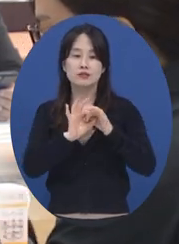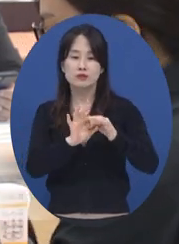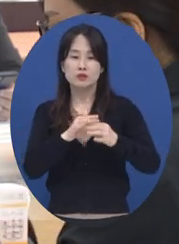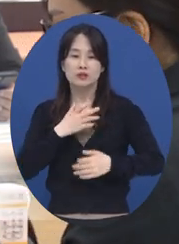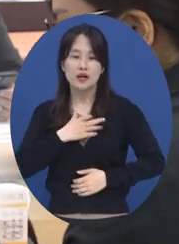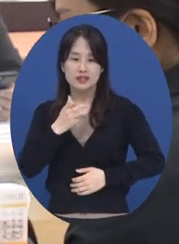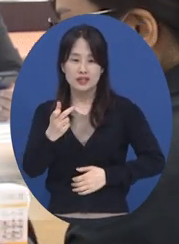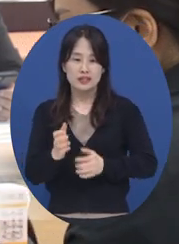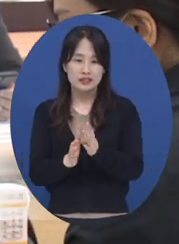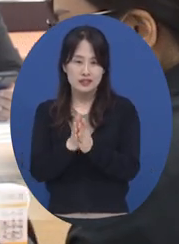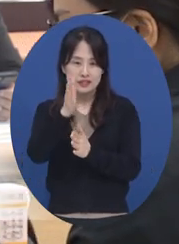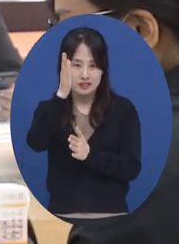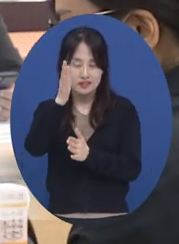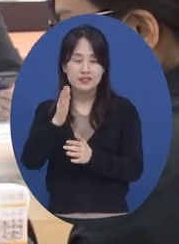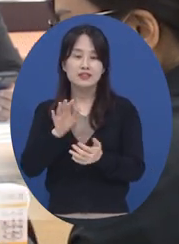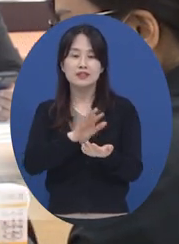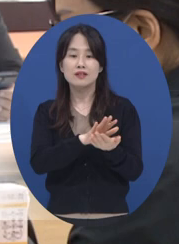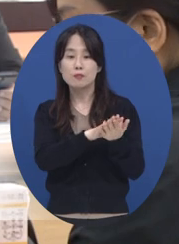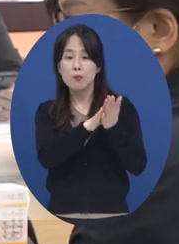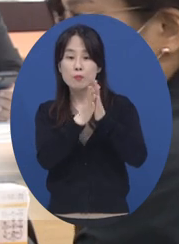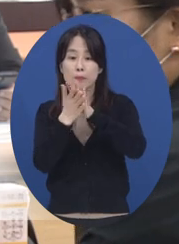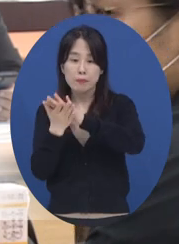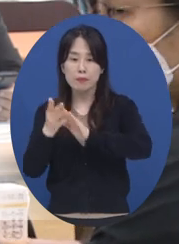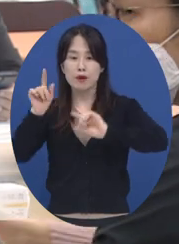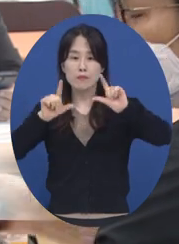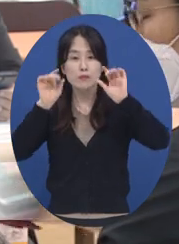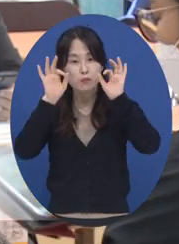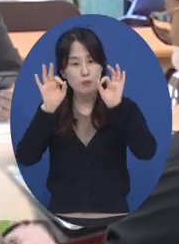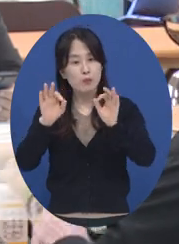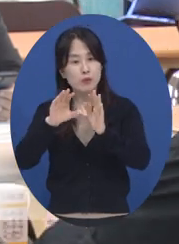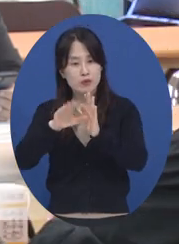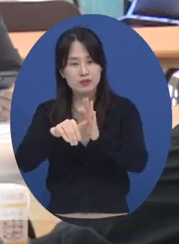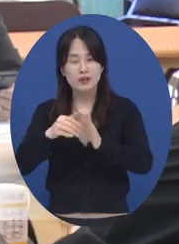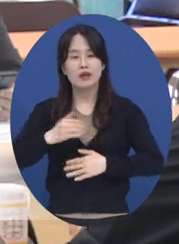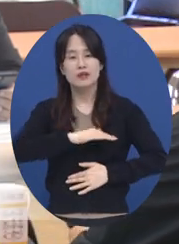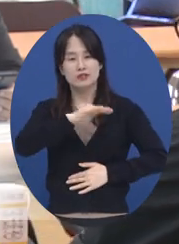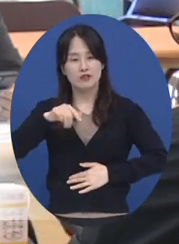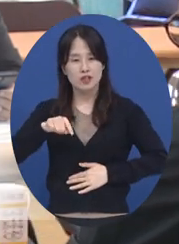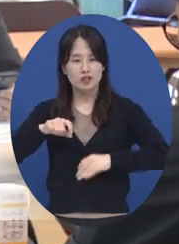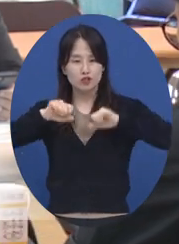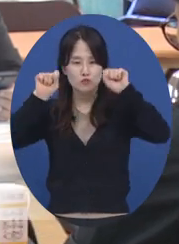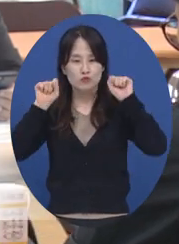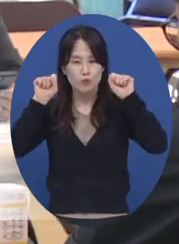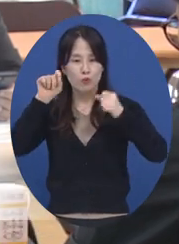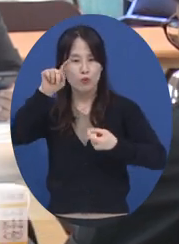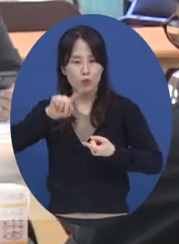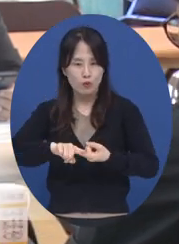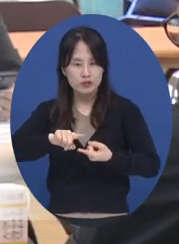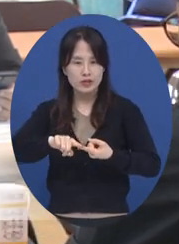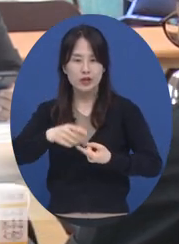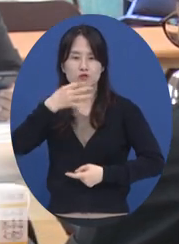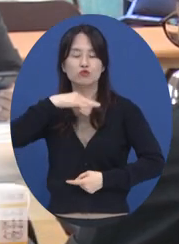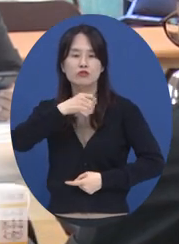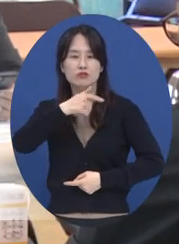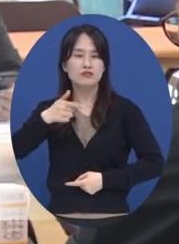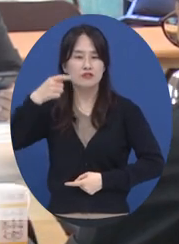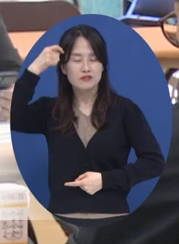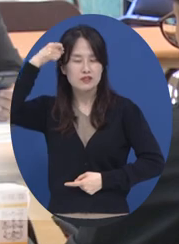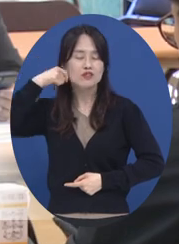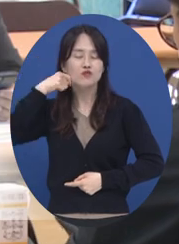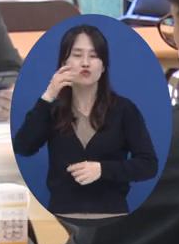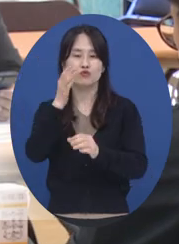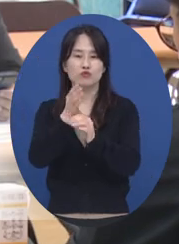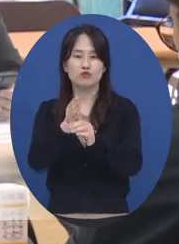생겨나고 그것을 통해서 다시 또 이제 안 살 씨가 변화되는 모습들을 볼 때마다 내가 이 운동을 하는 거에 대한